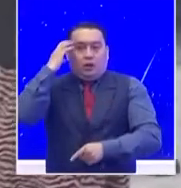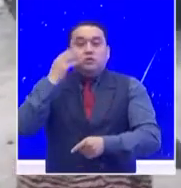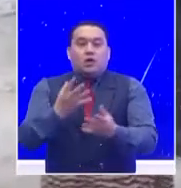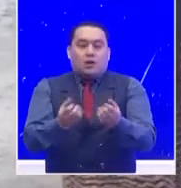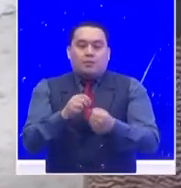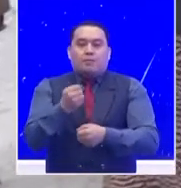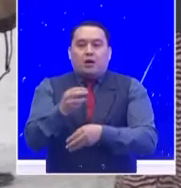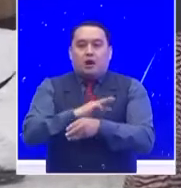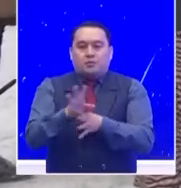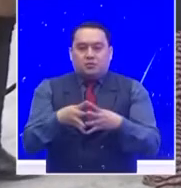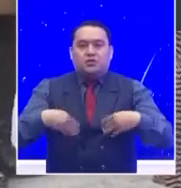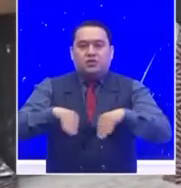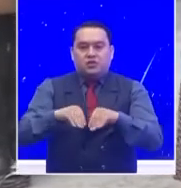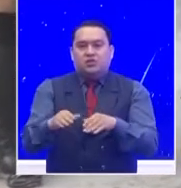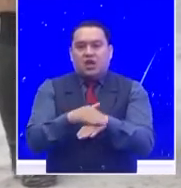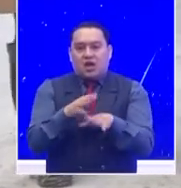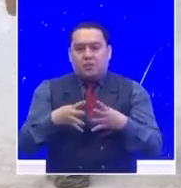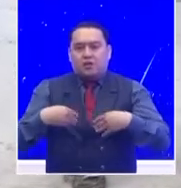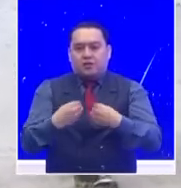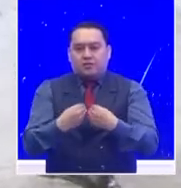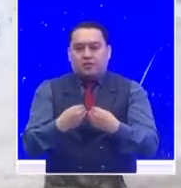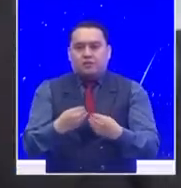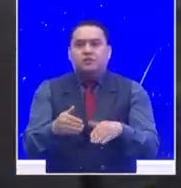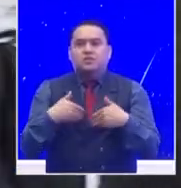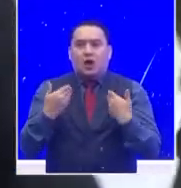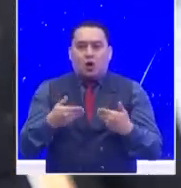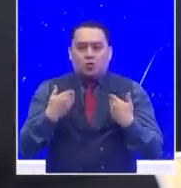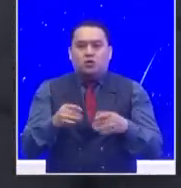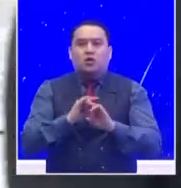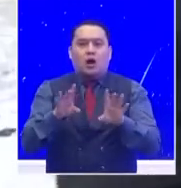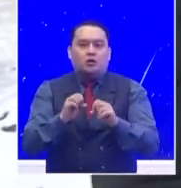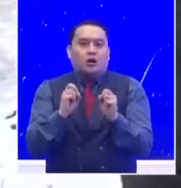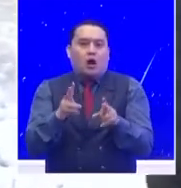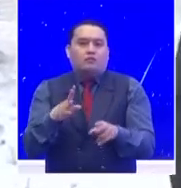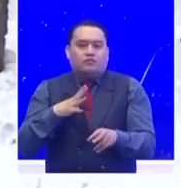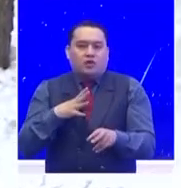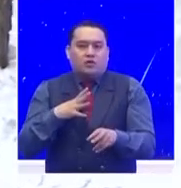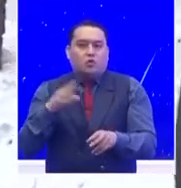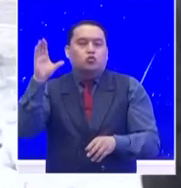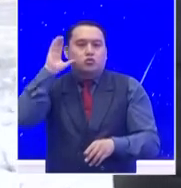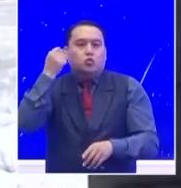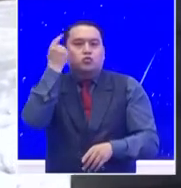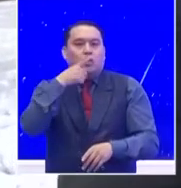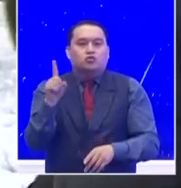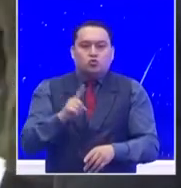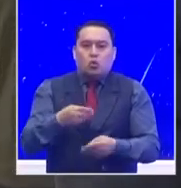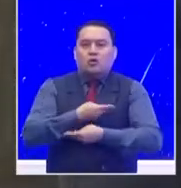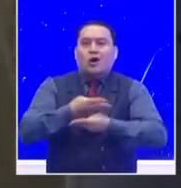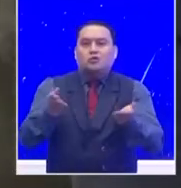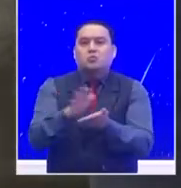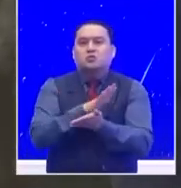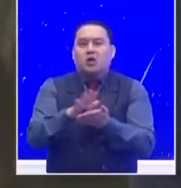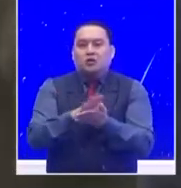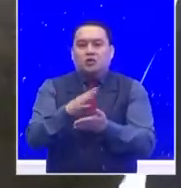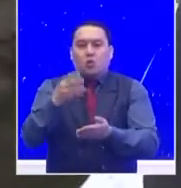– малообеспеченные и многодетные семьи. Здравствуйте. Пожалуйста, расскажите, как вы отреагировали, когда узнали, что здесь раздают бесплатный